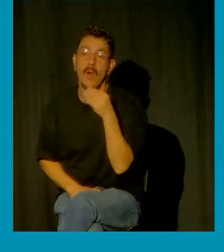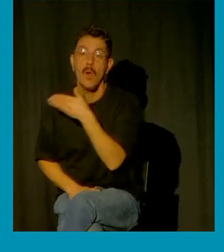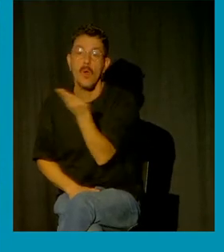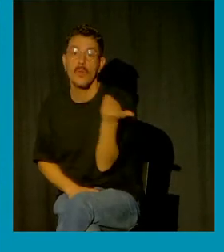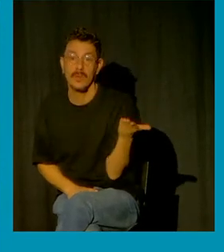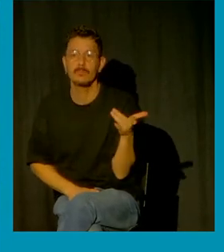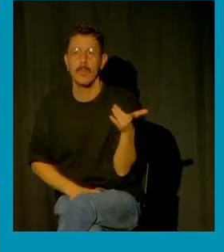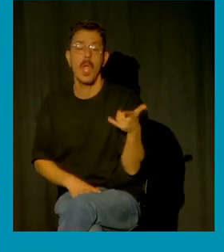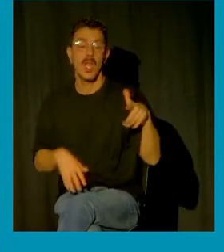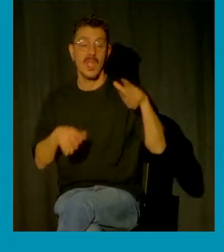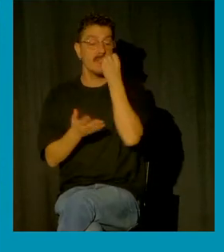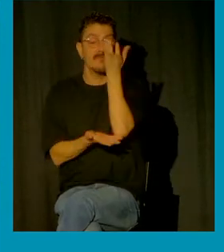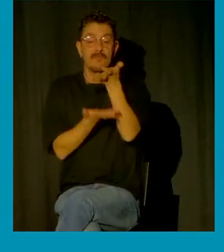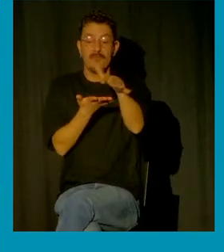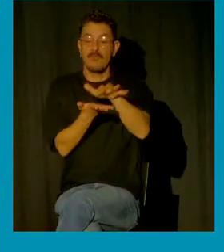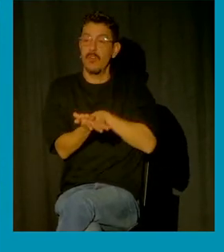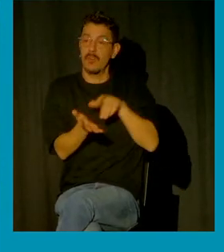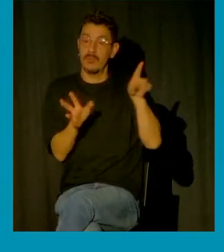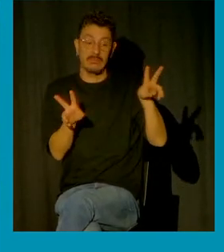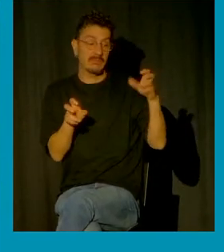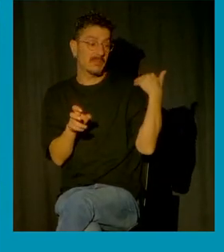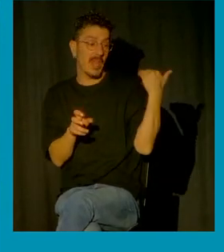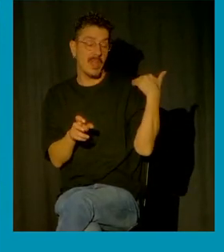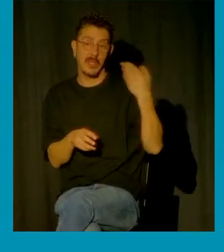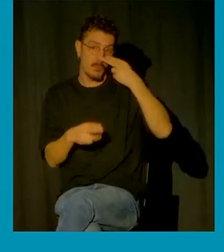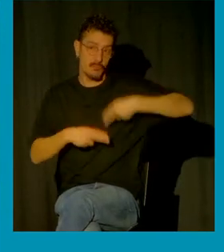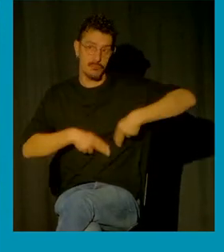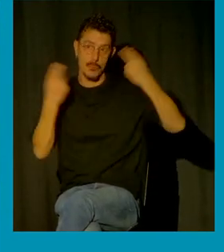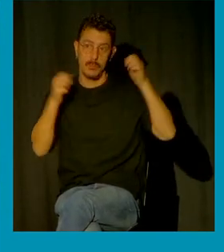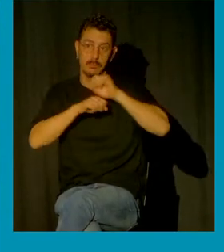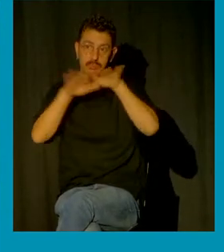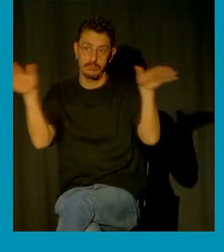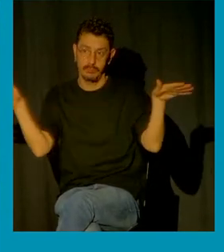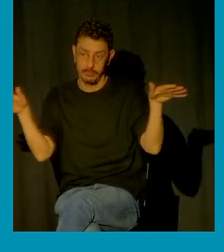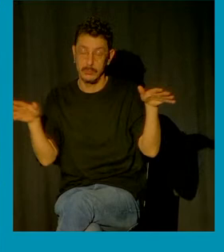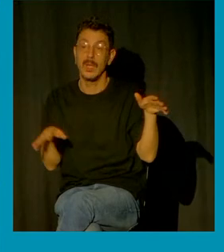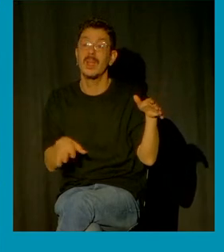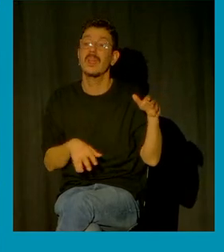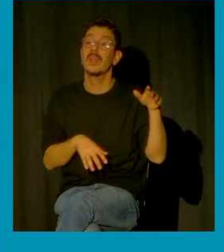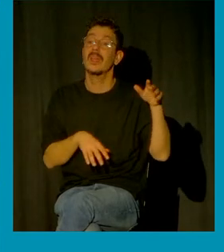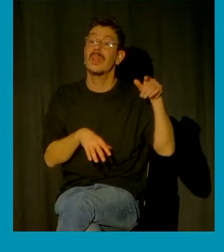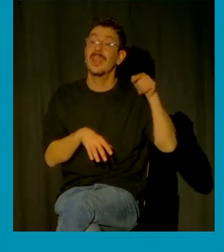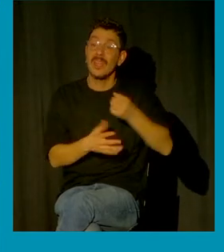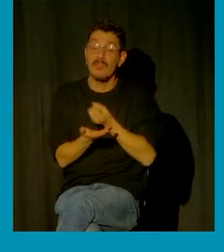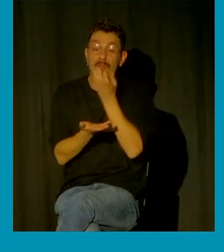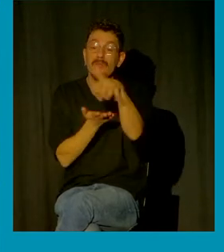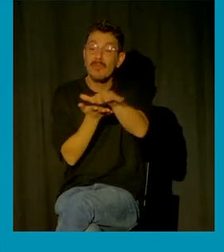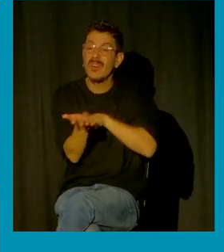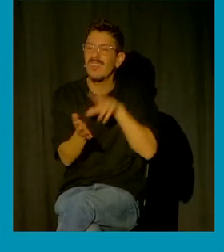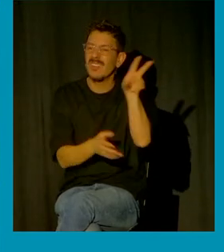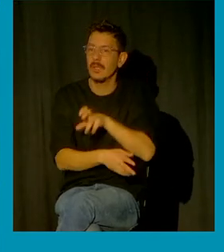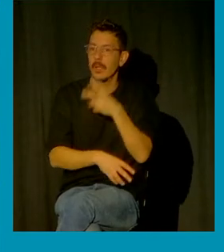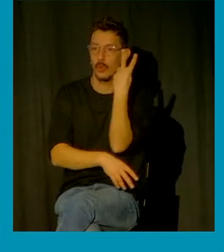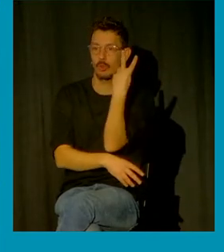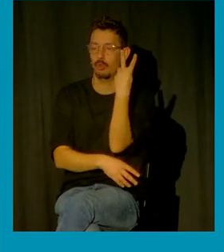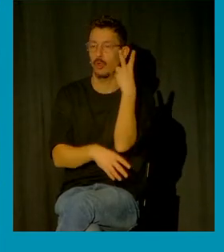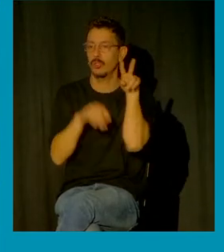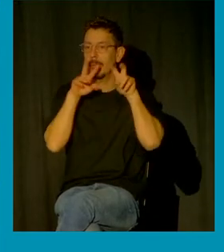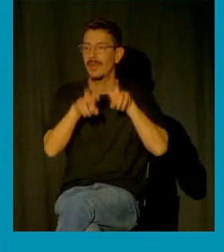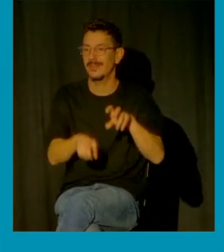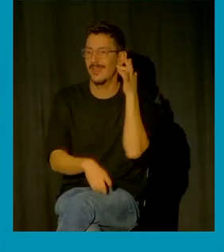informe que es va publicar precisament ahir per dues investigadores del Centre Reina Sofia